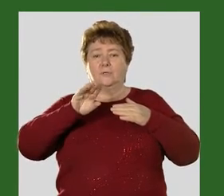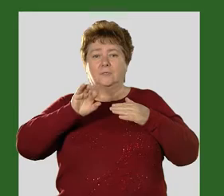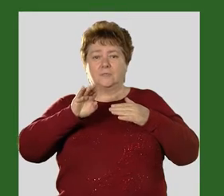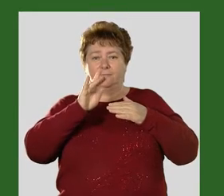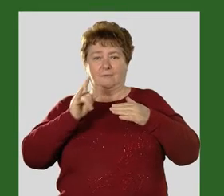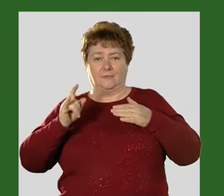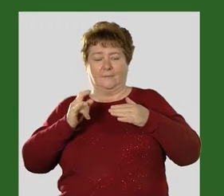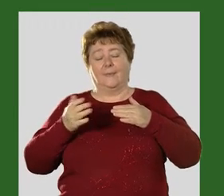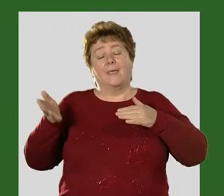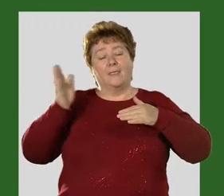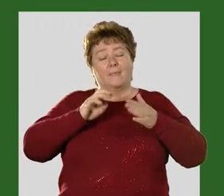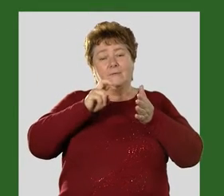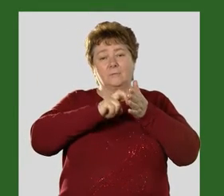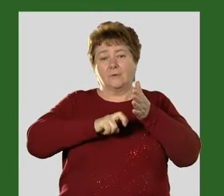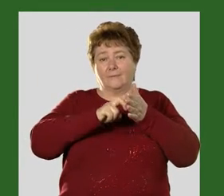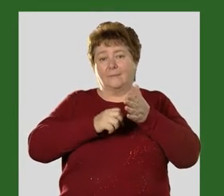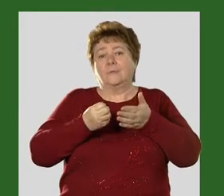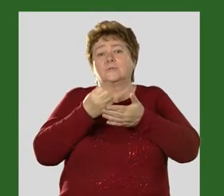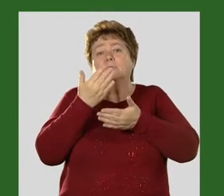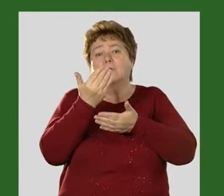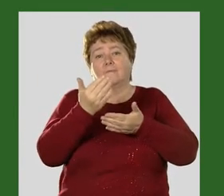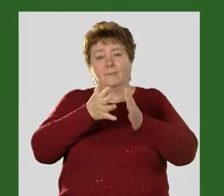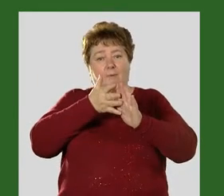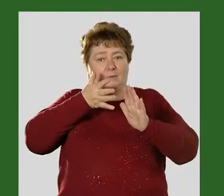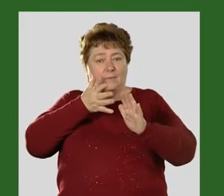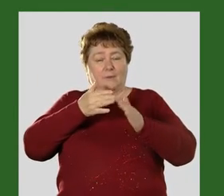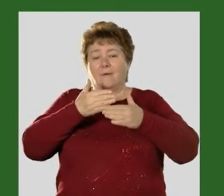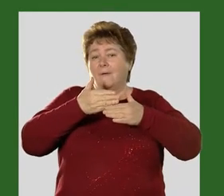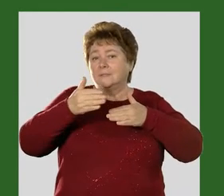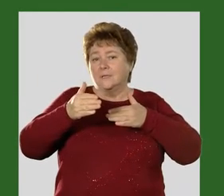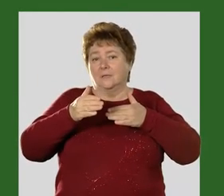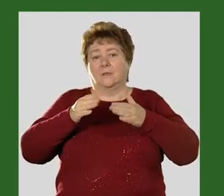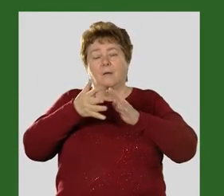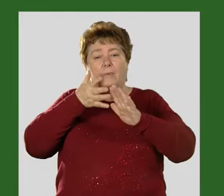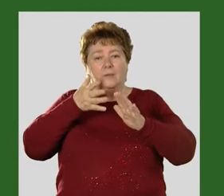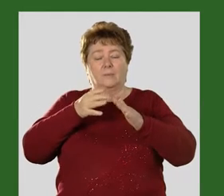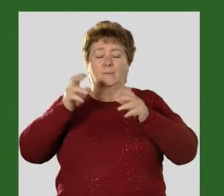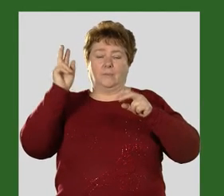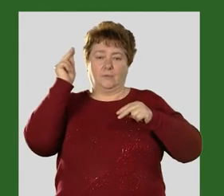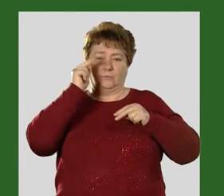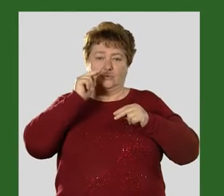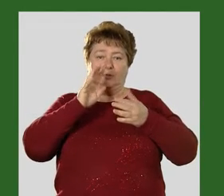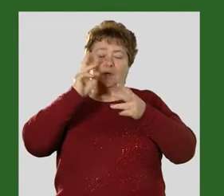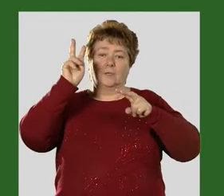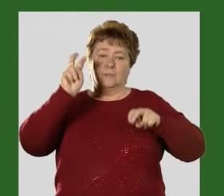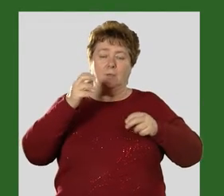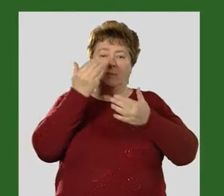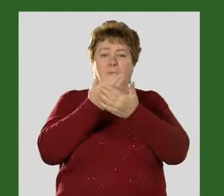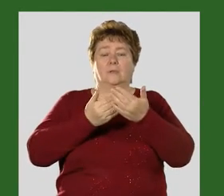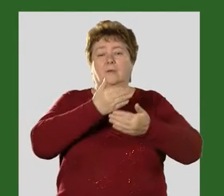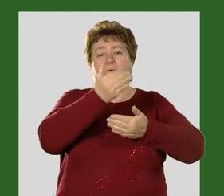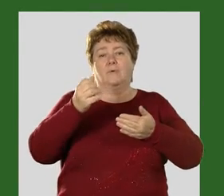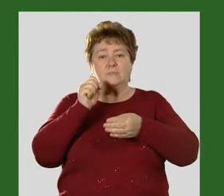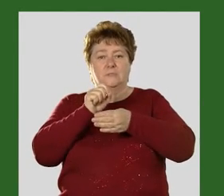литосфера. Давайте проверим, насколько вы разбираетесь в отдельных понятиях по изученной теме. Предлагаю